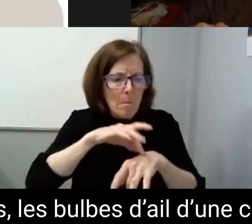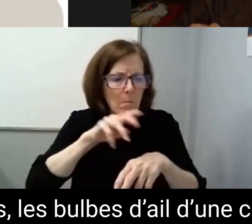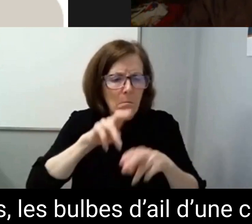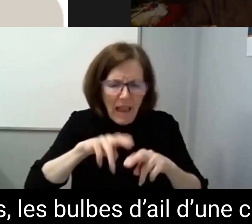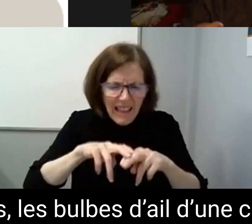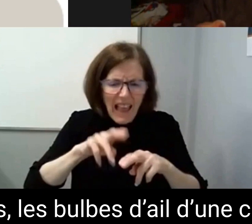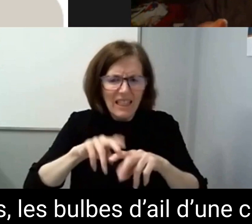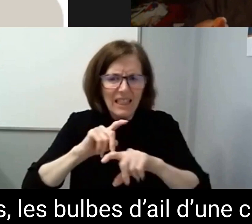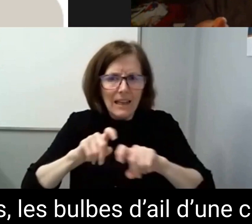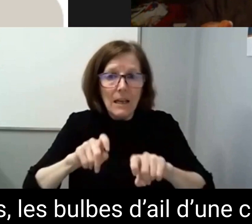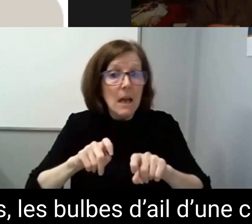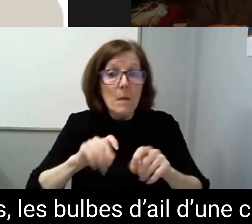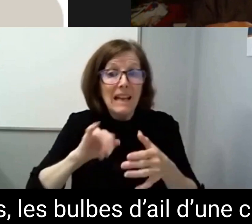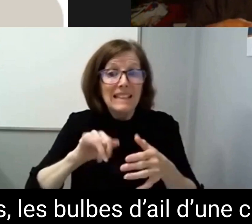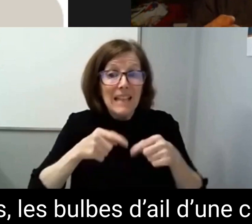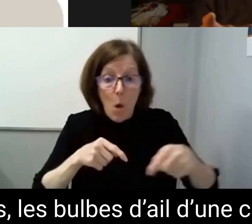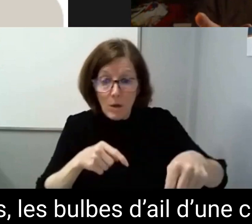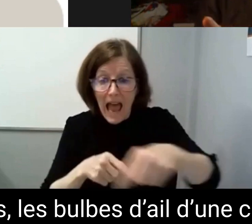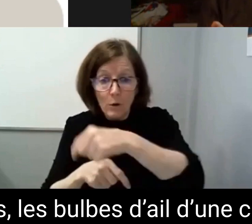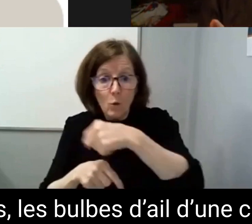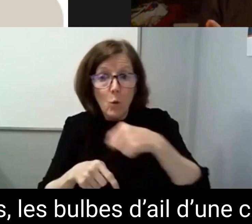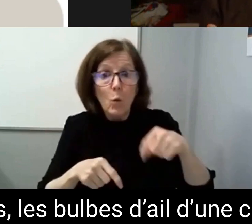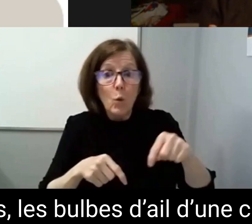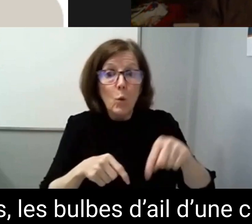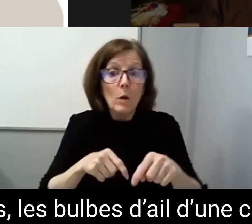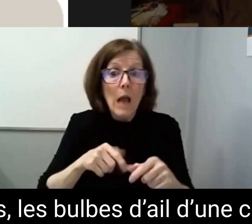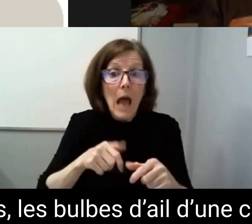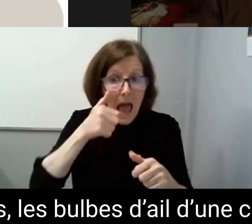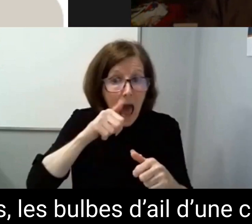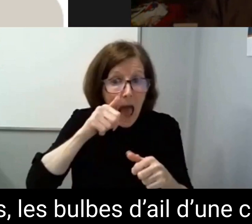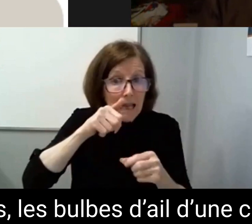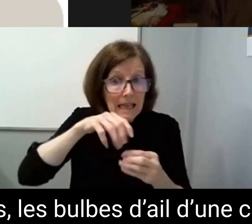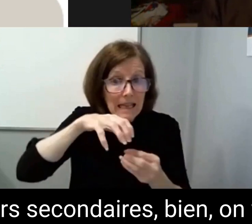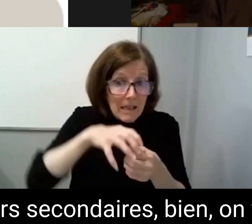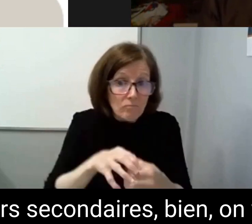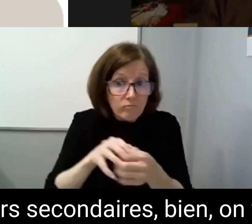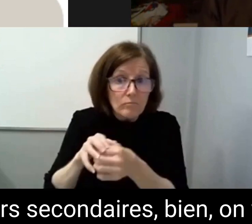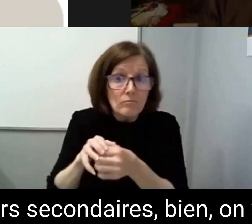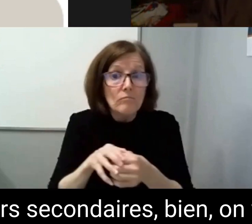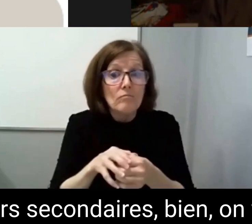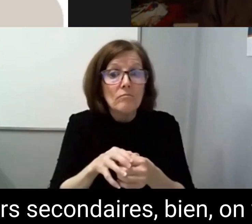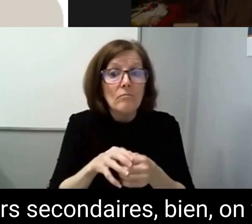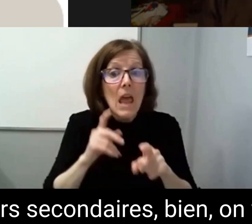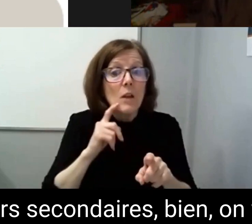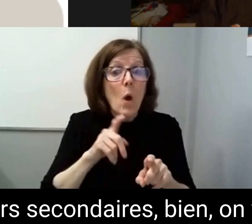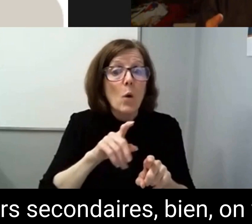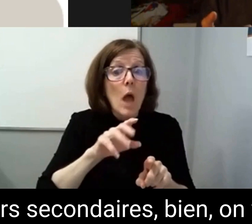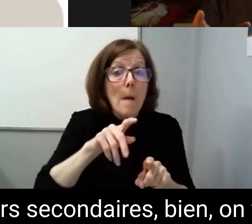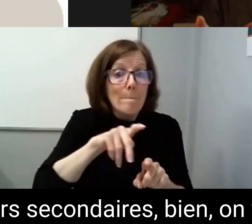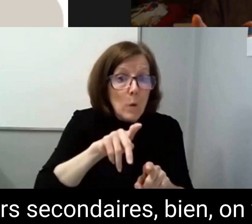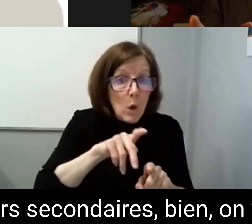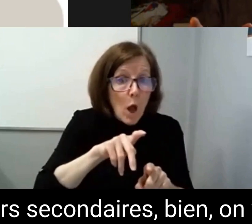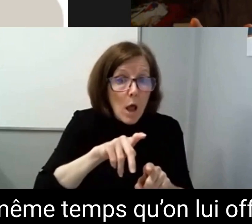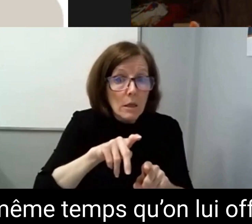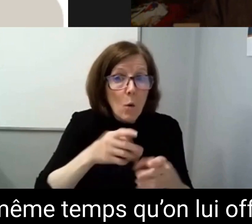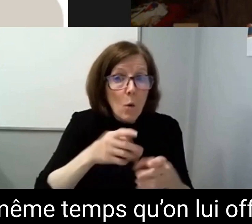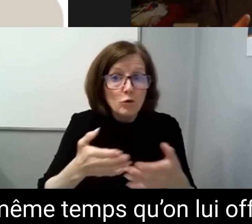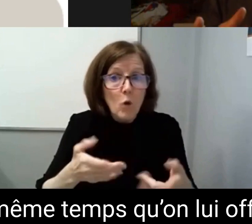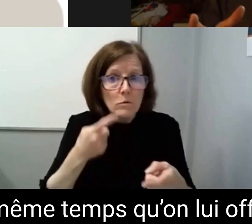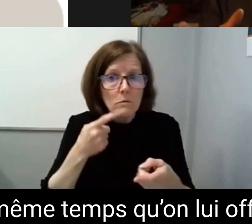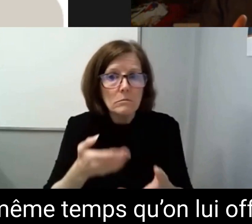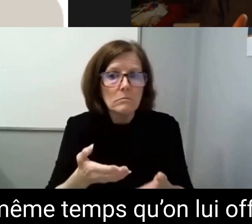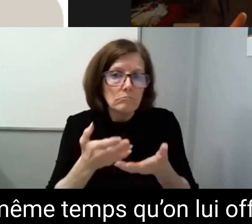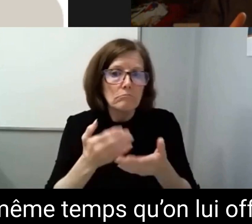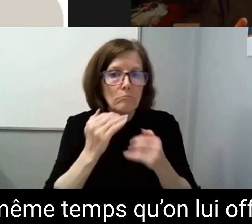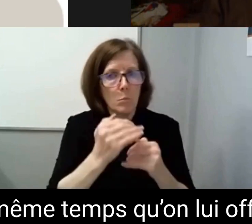en entourant, mettons, des bulbes d'ail d'une culture de pleurotes, de décomposeurs secondaires, bien, on vient lui offrir une protection en